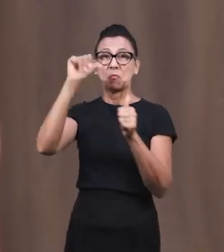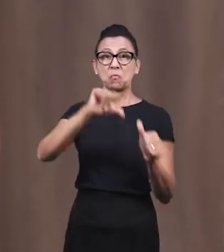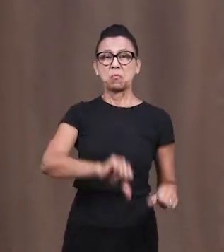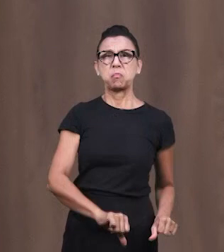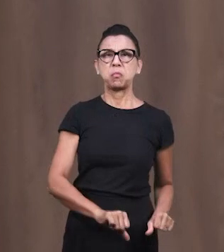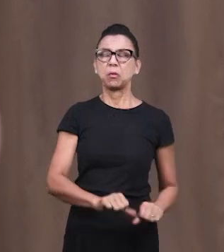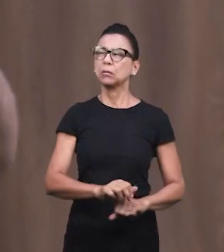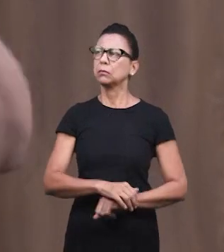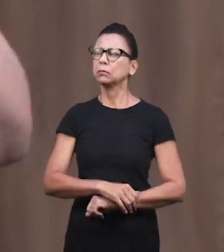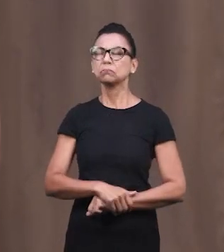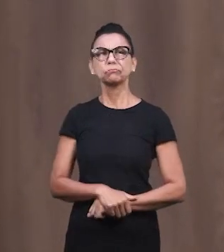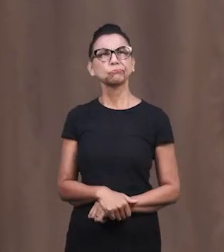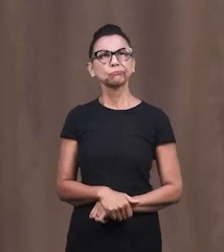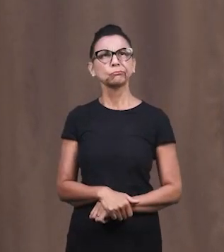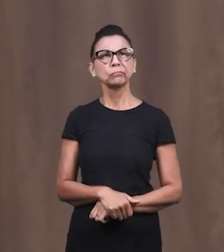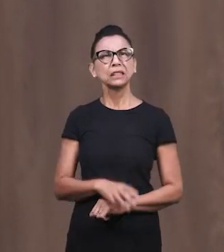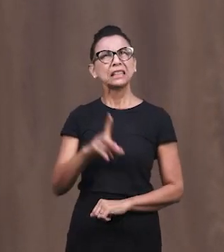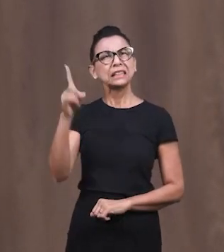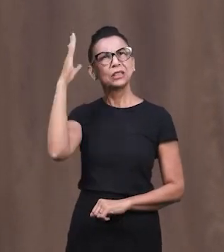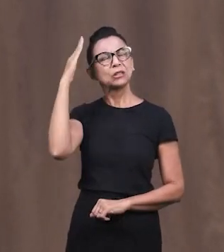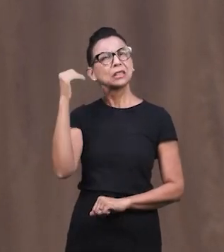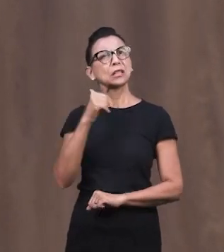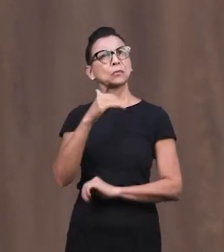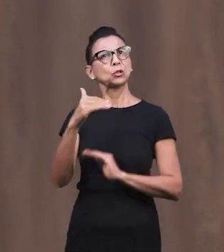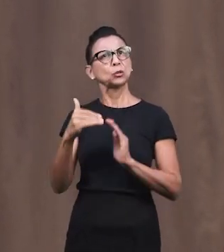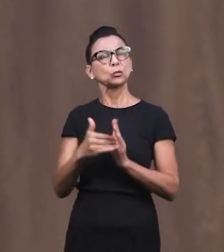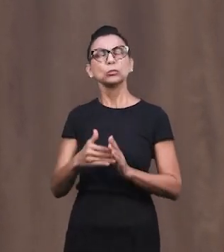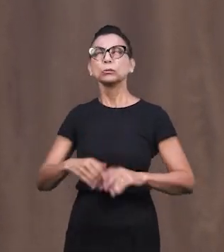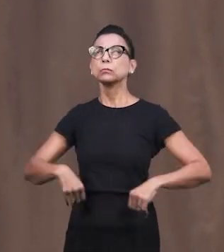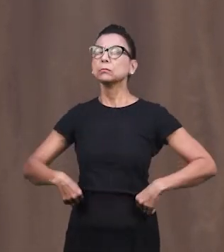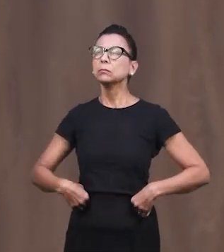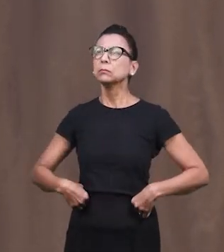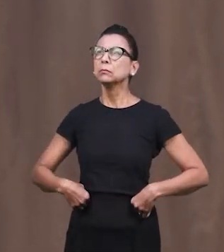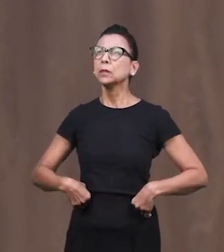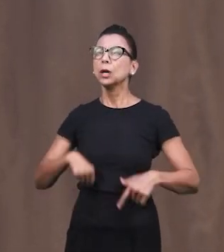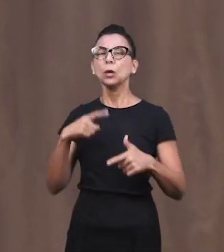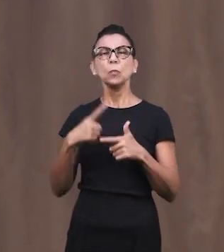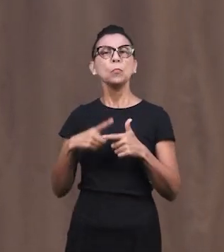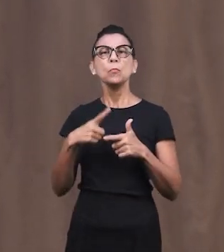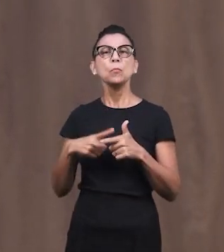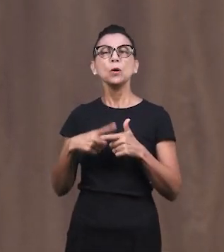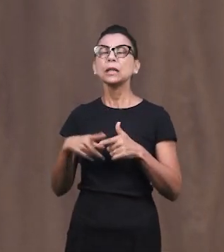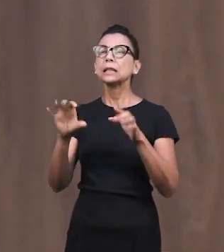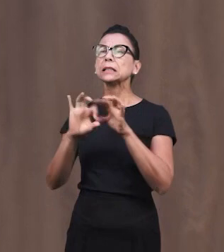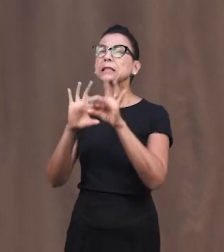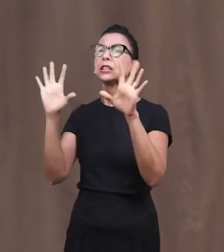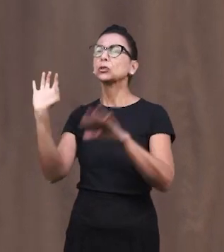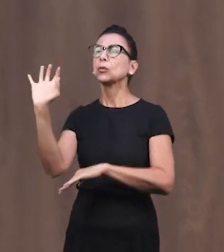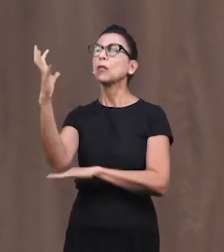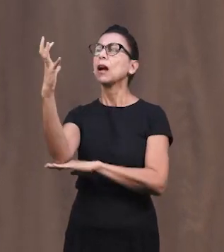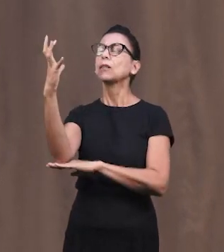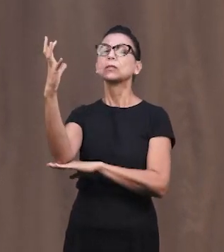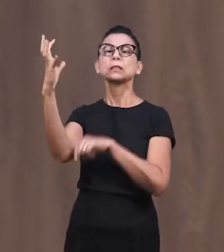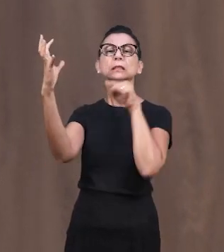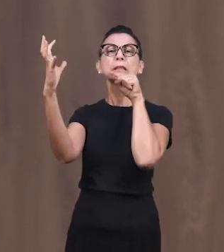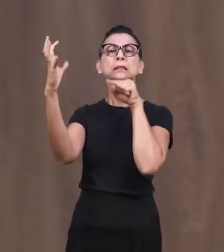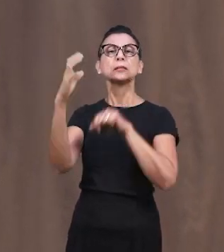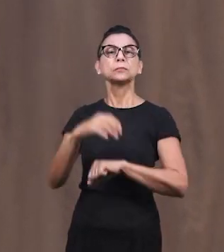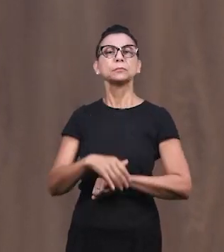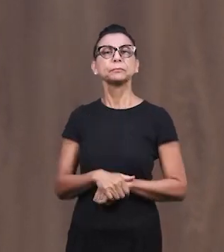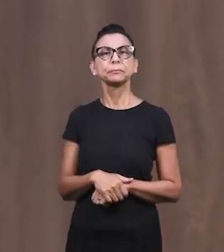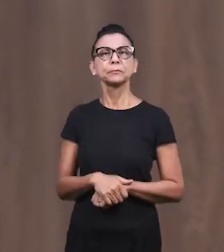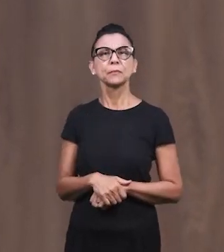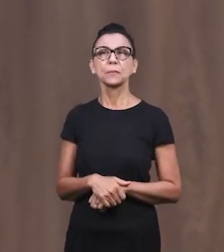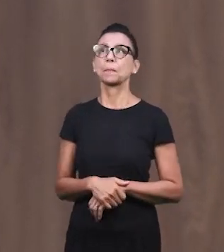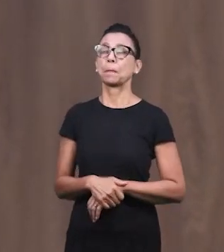Mais si le Seigneur connaît toutes choses, pourquoi le Seigneur a laissé cet arbre-là? Vous savez pourquoi? Le Seigneur,